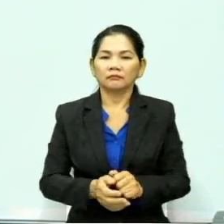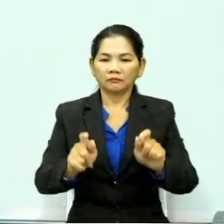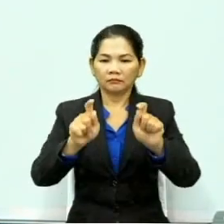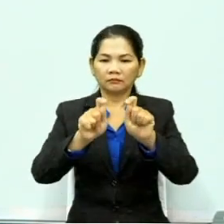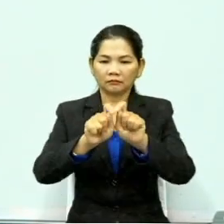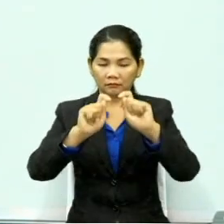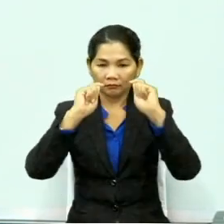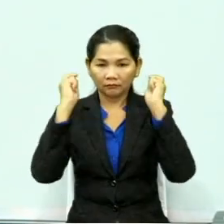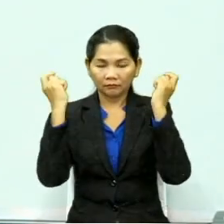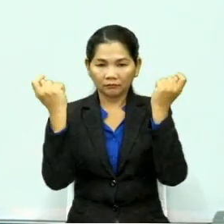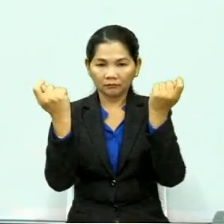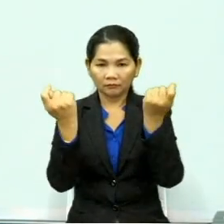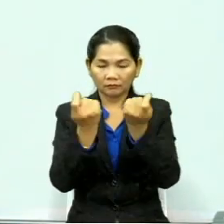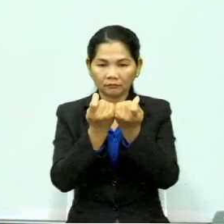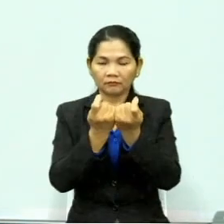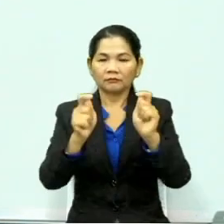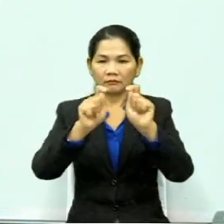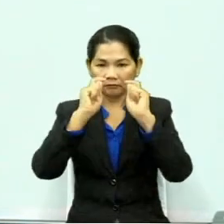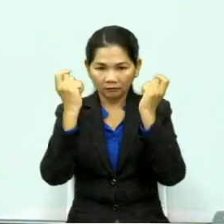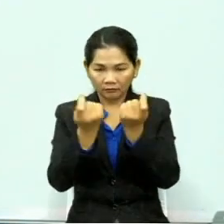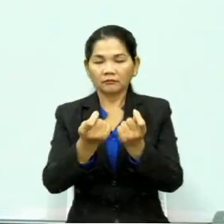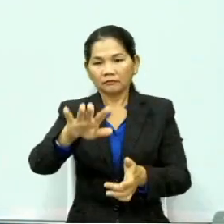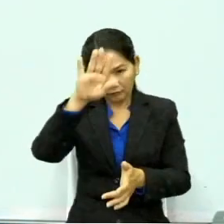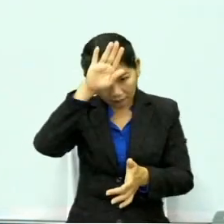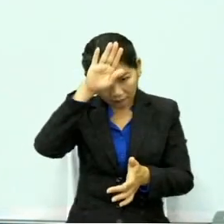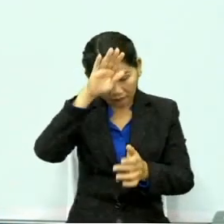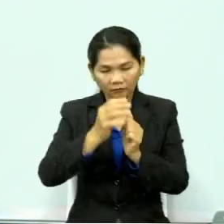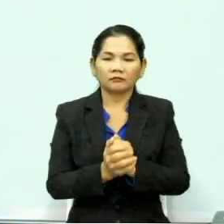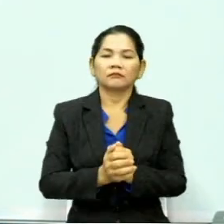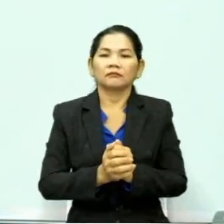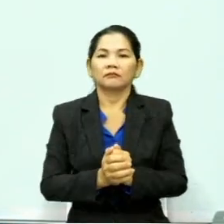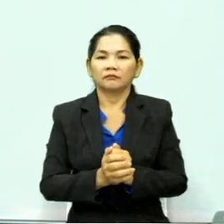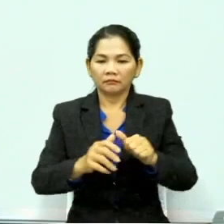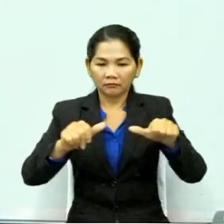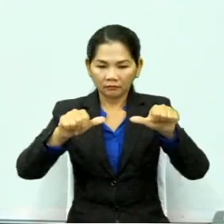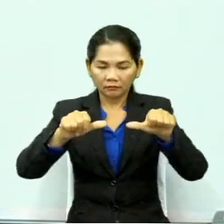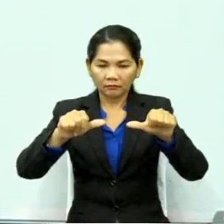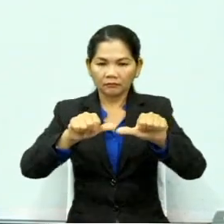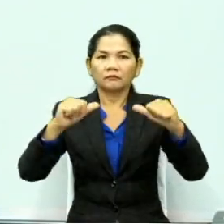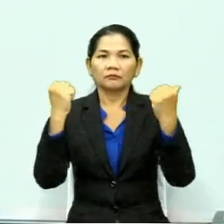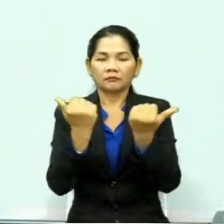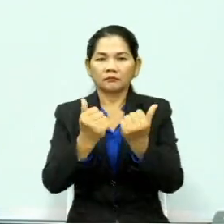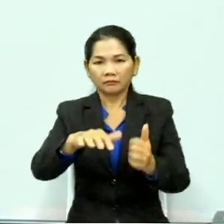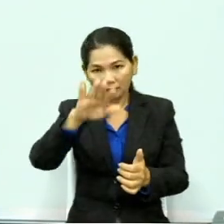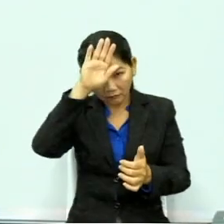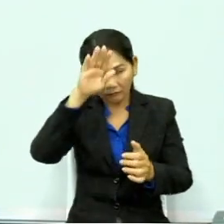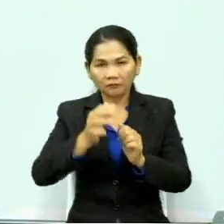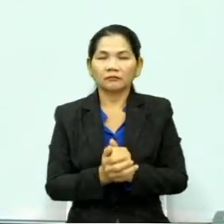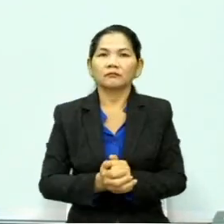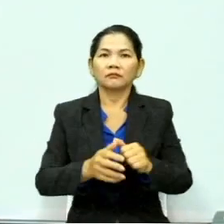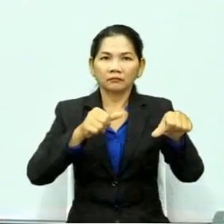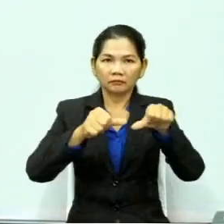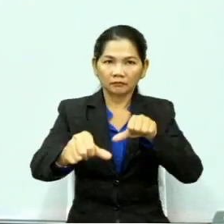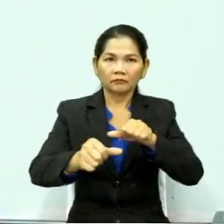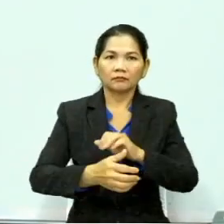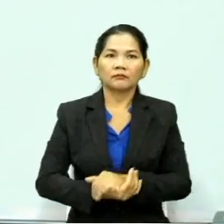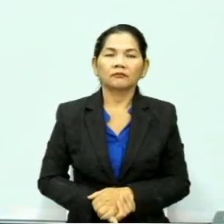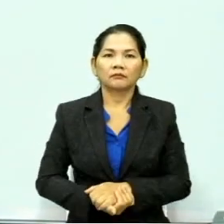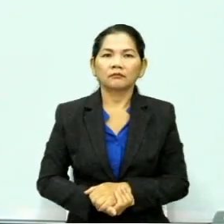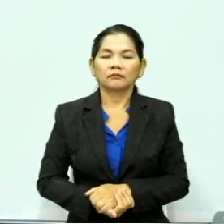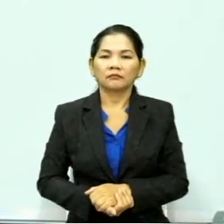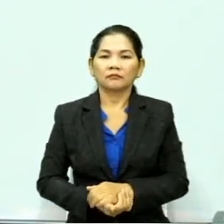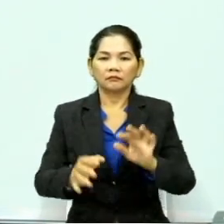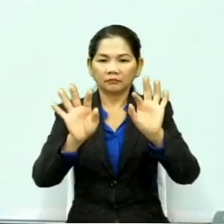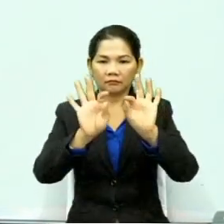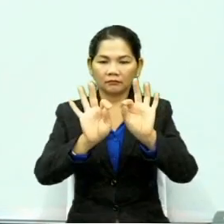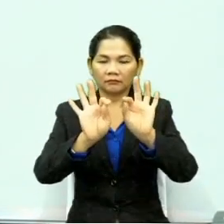chà vùng miền này tha xài sổ lái rồi bó chà rồi bó sát đạt nè con á chà ta lấy dương rồi bàn to cho tới chà vùng mùi